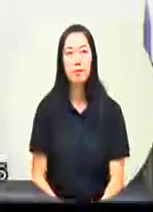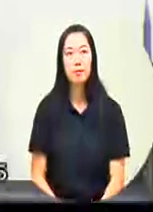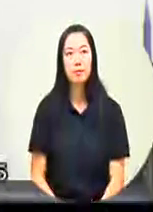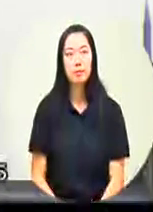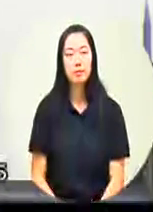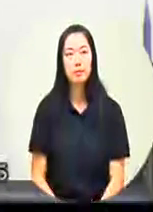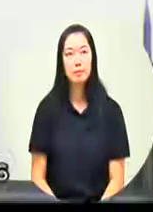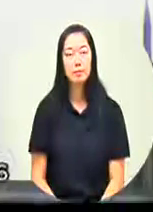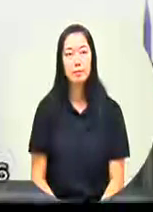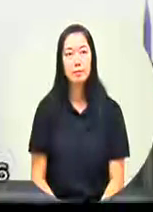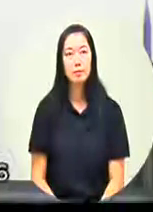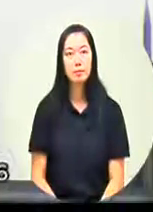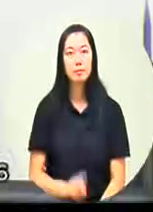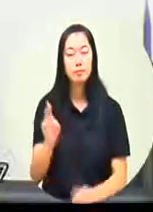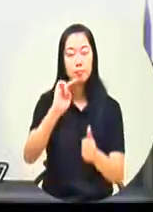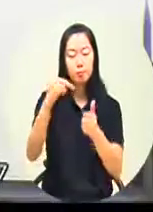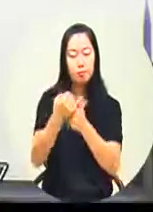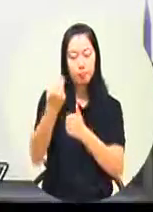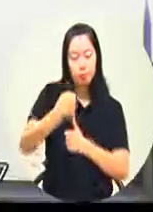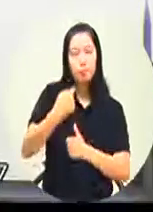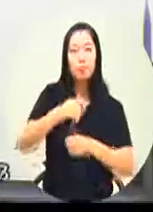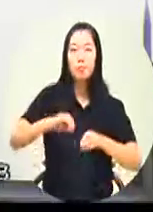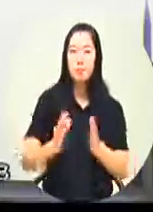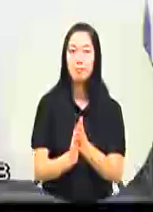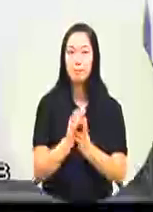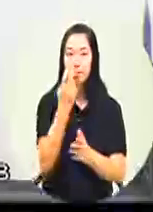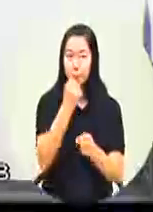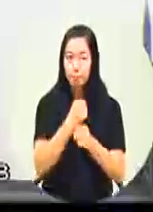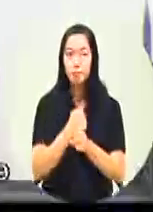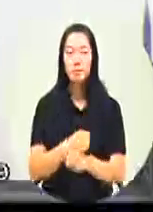好，议员指示了，我们就办理。